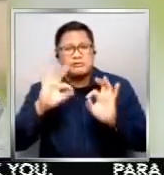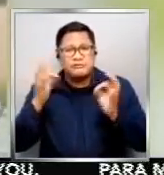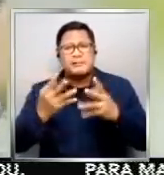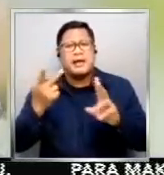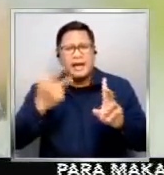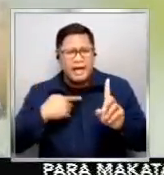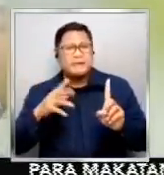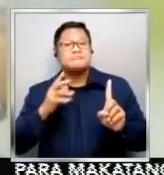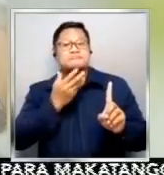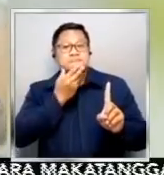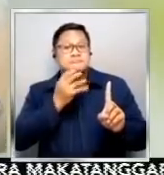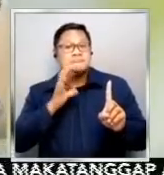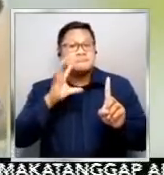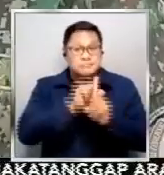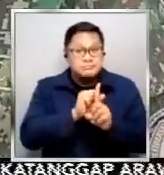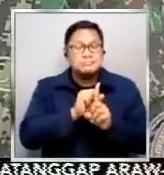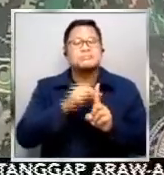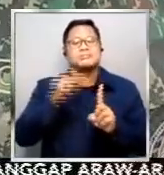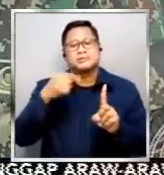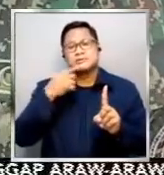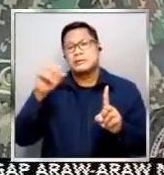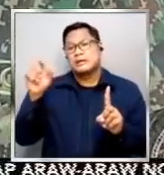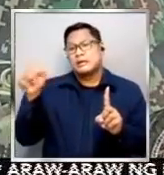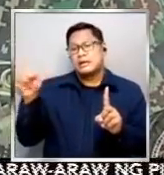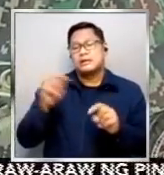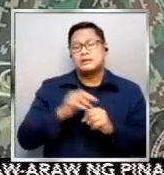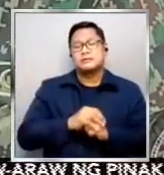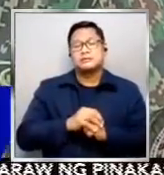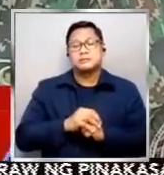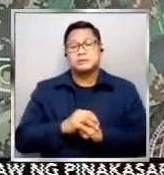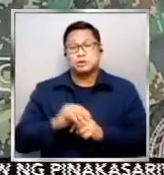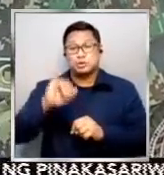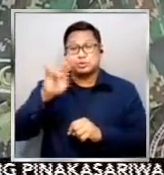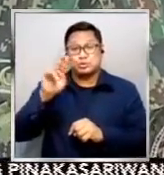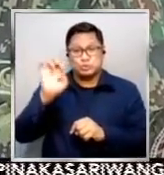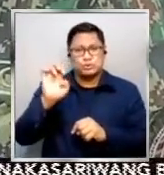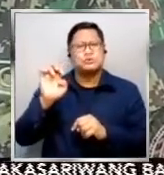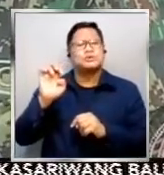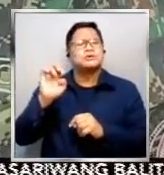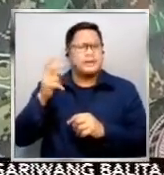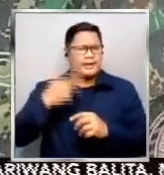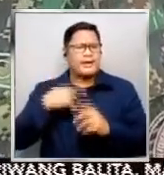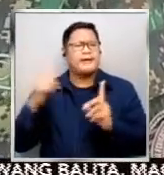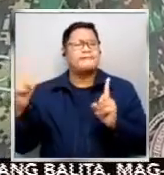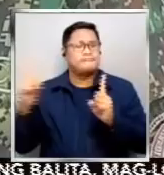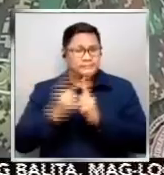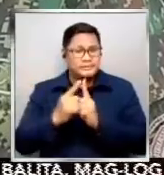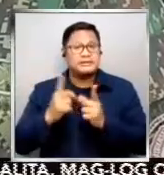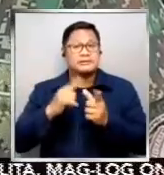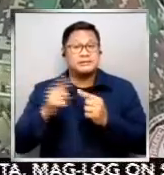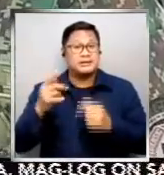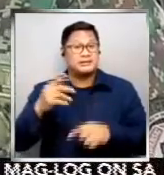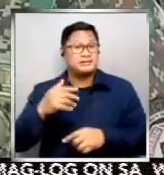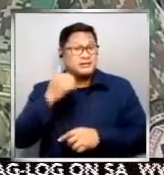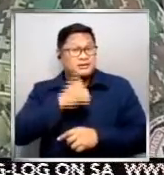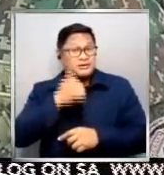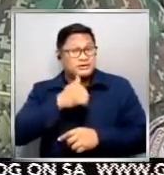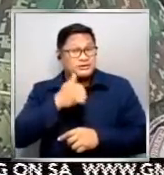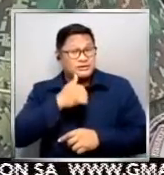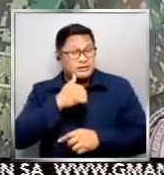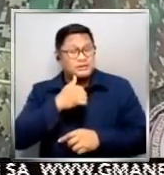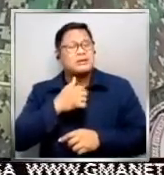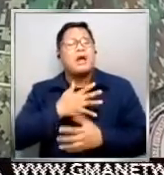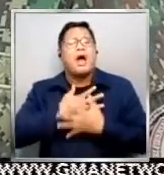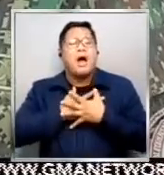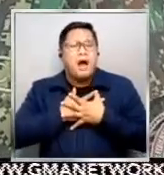ng 22 taong gulang ng salary. Mga bandang June, nagkakilala sila, nahulog ang loob nitong minor victim natin sa